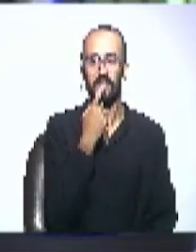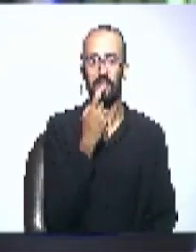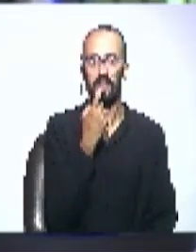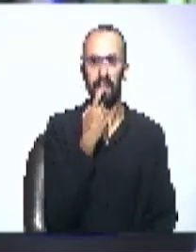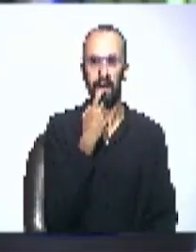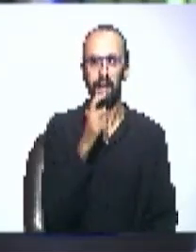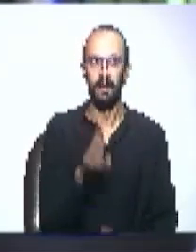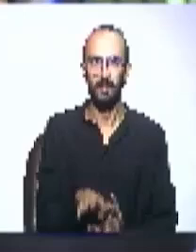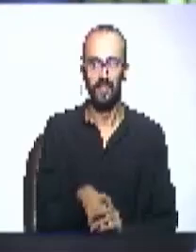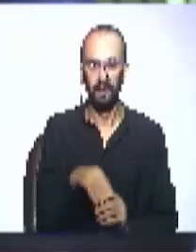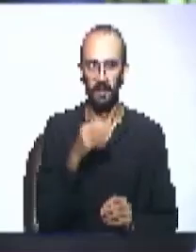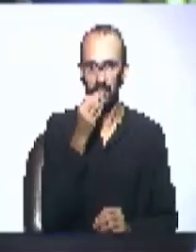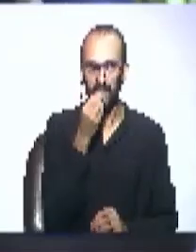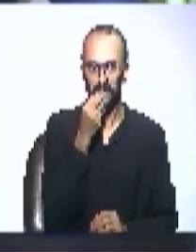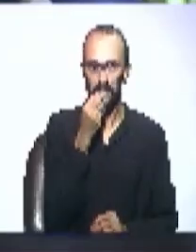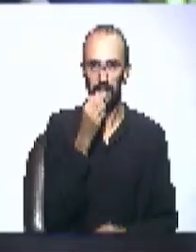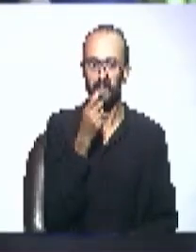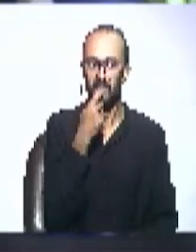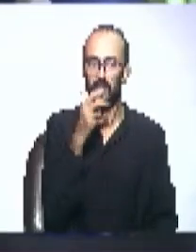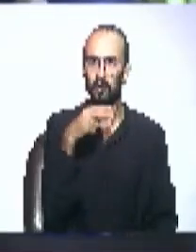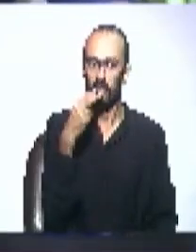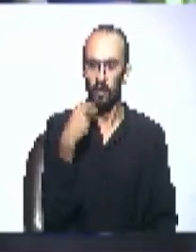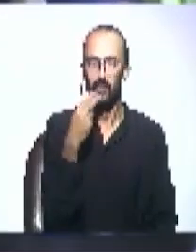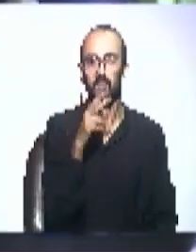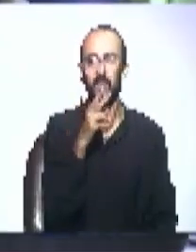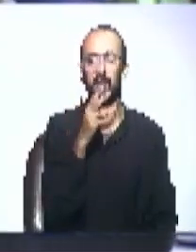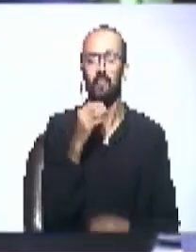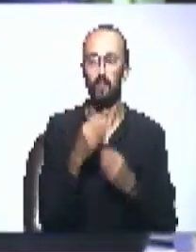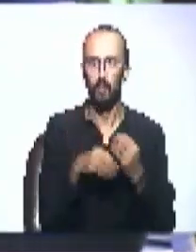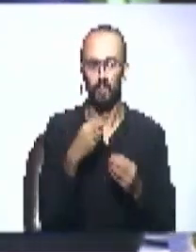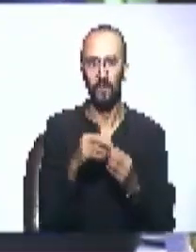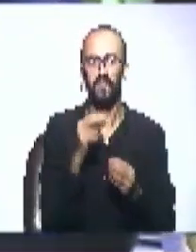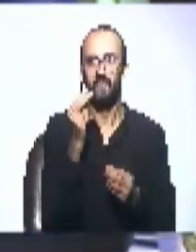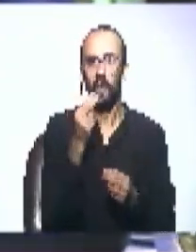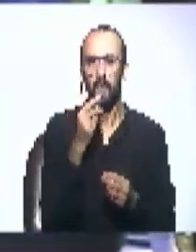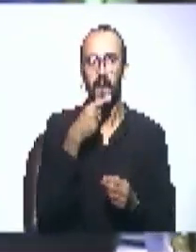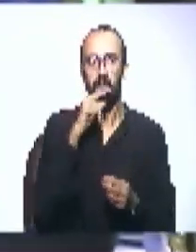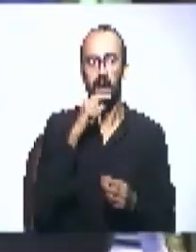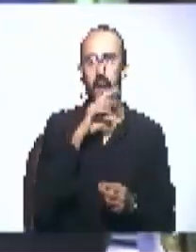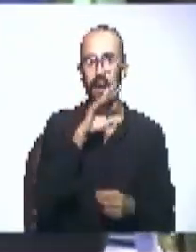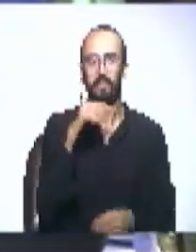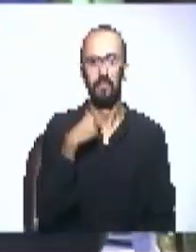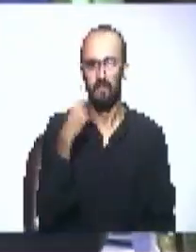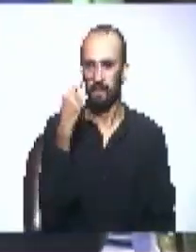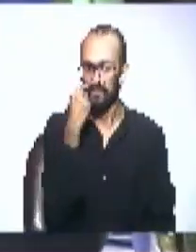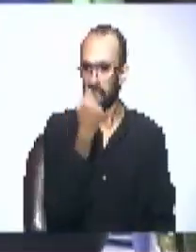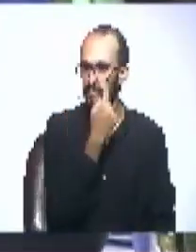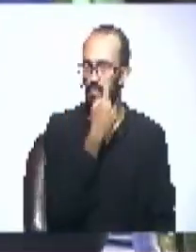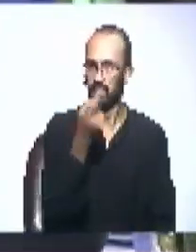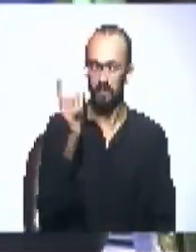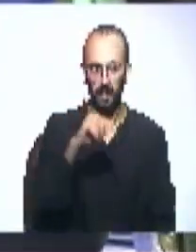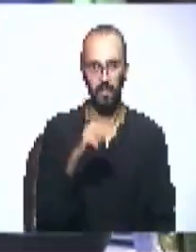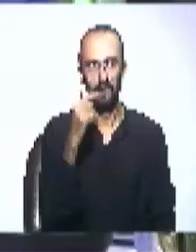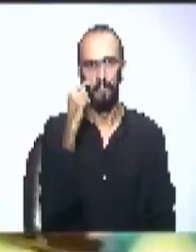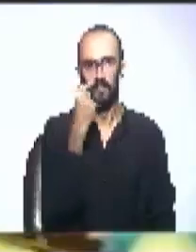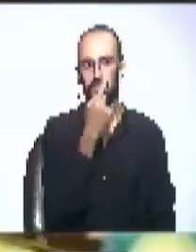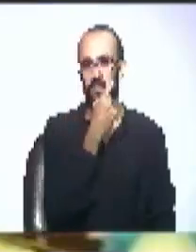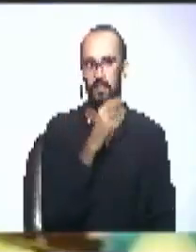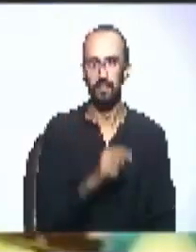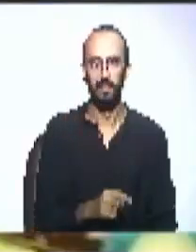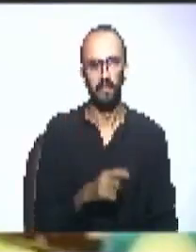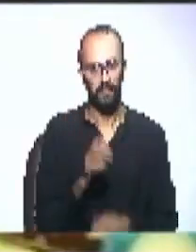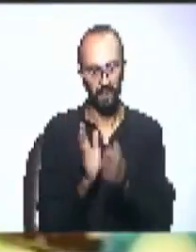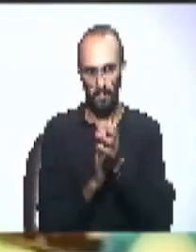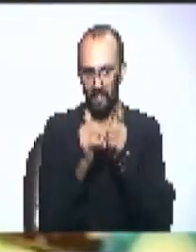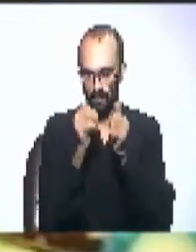الطارة. عليها ايوه اللي هي بالشوكولاته وبالموز وبالفراوله وبالبلح وكل ده على عينيا الاثنين هنعمله الحلقه الجايه برافو